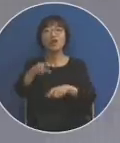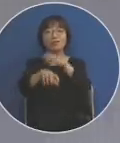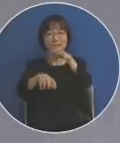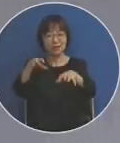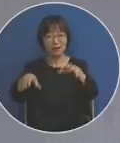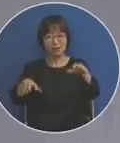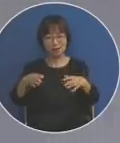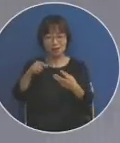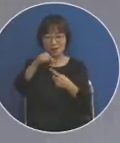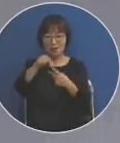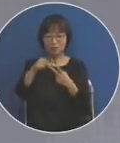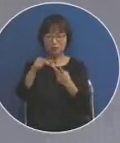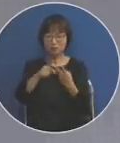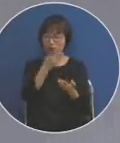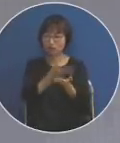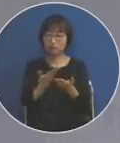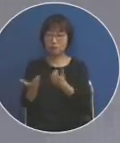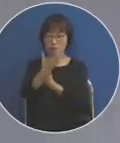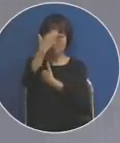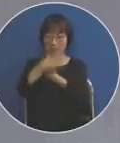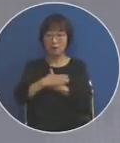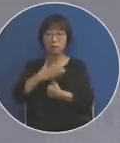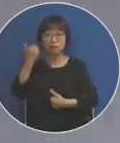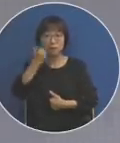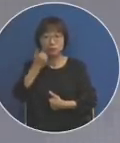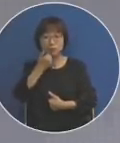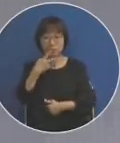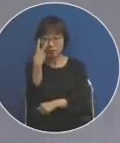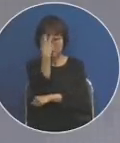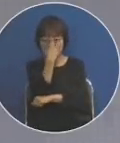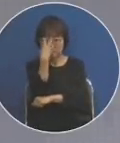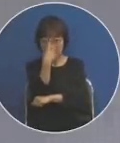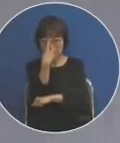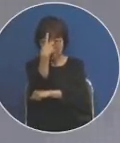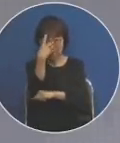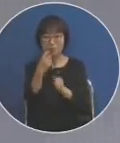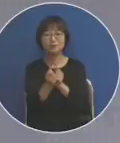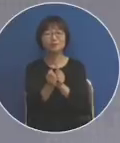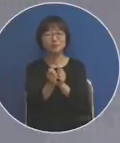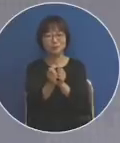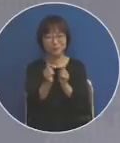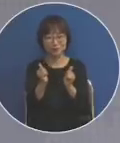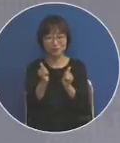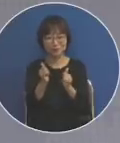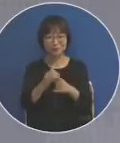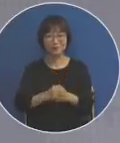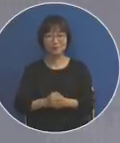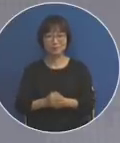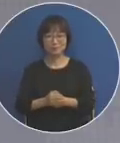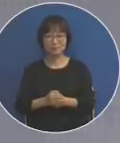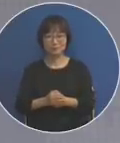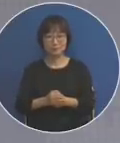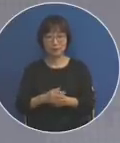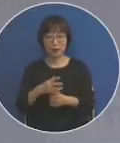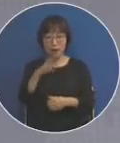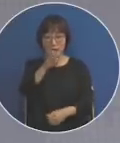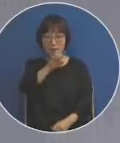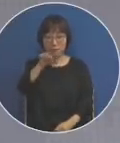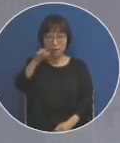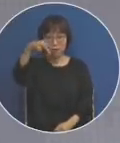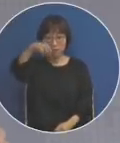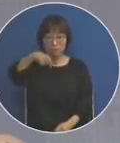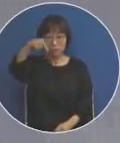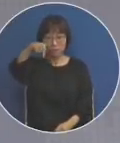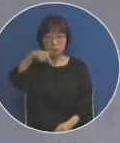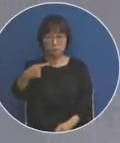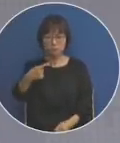지키는 게 파수꾼이에요. Protecting that is the watchman. 육신적으로. Physically speaking. 그리고 이 파수꾼이란 말은 굉장한 겁니다, 사실은. So the role of